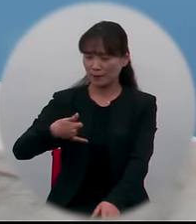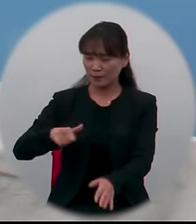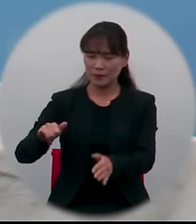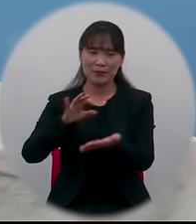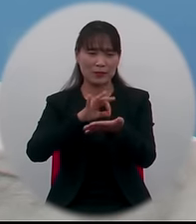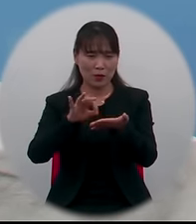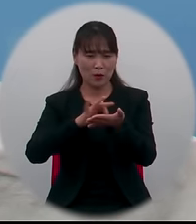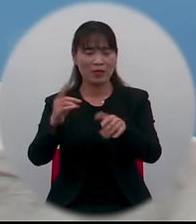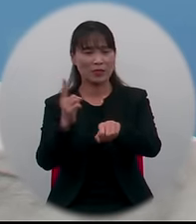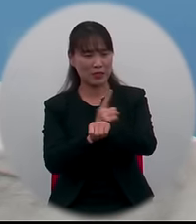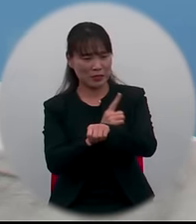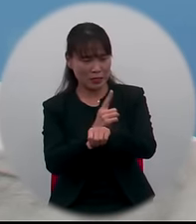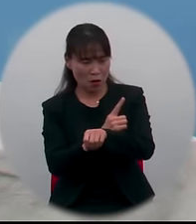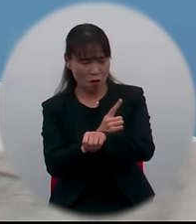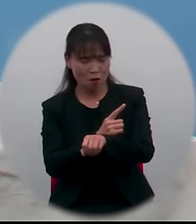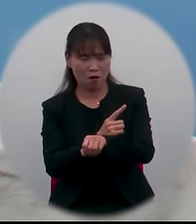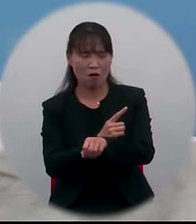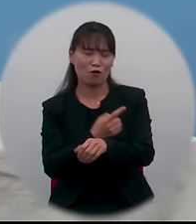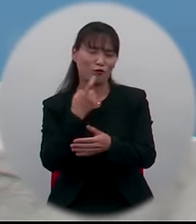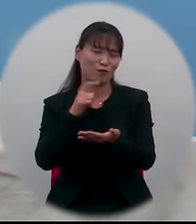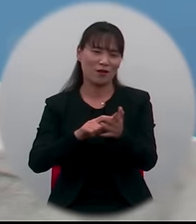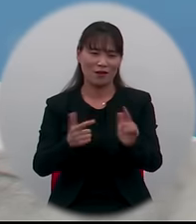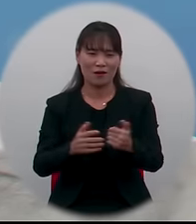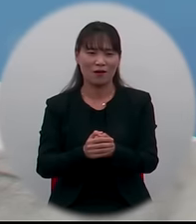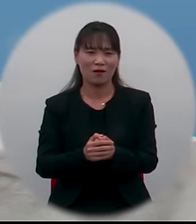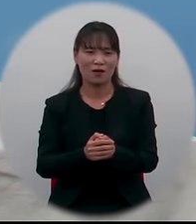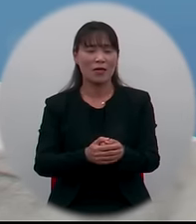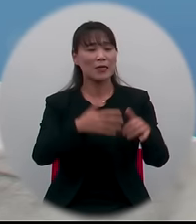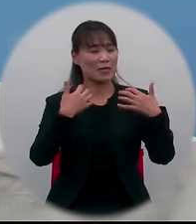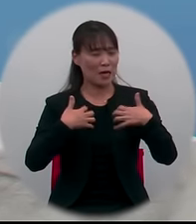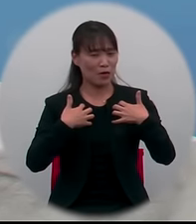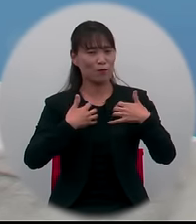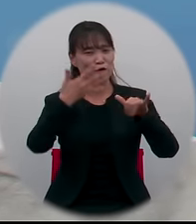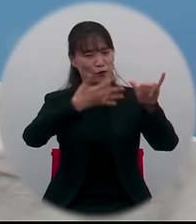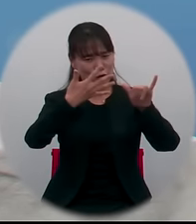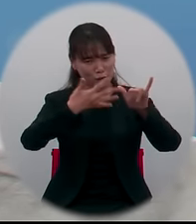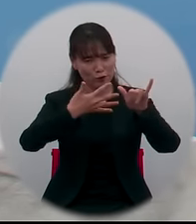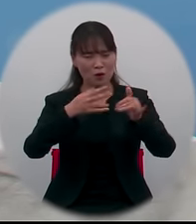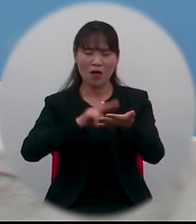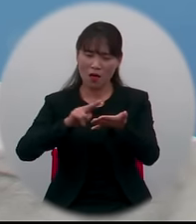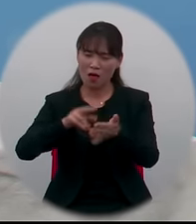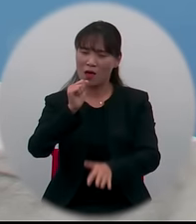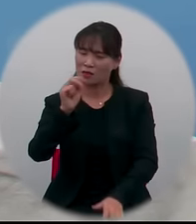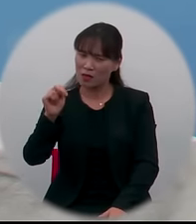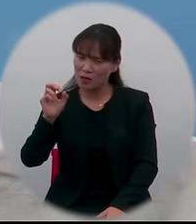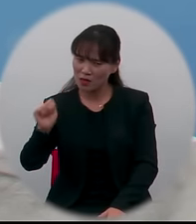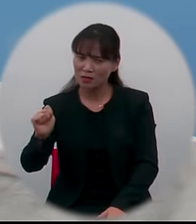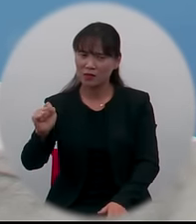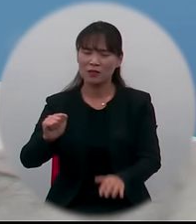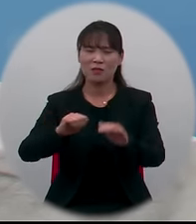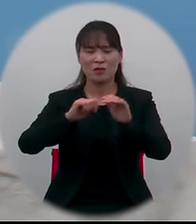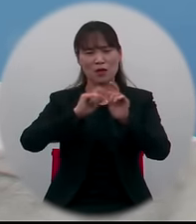않습니다 게임 유튜브 쇼츠 웹툰 SNS이 모든 것들이 확장적 사용을 목표로